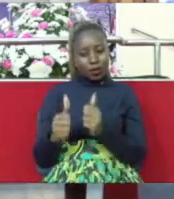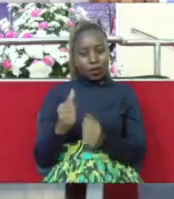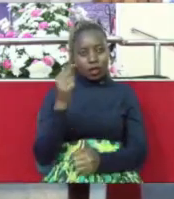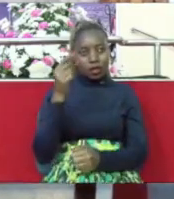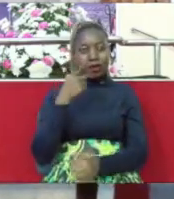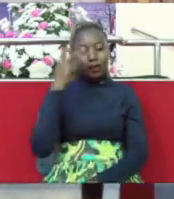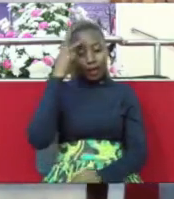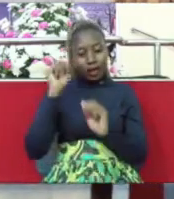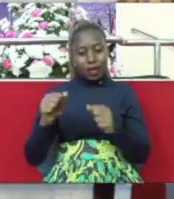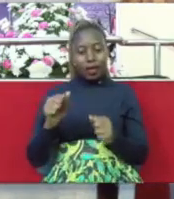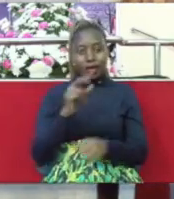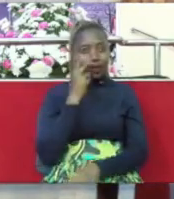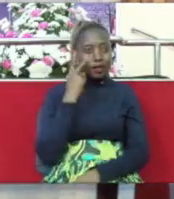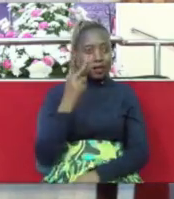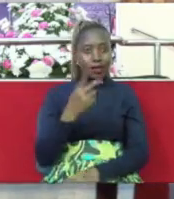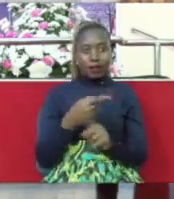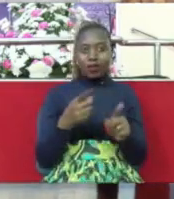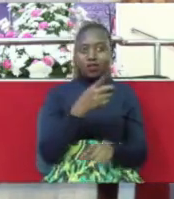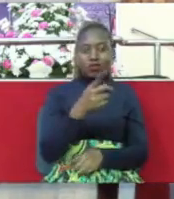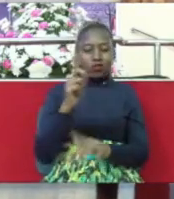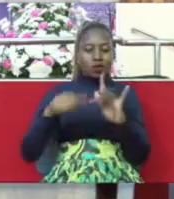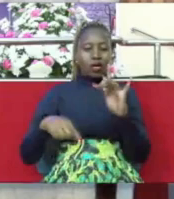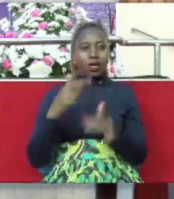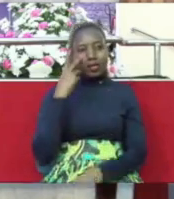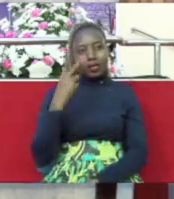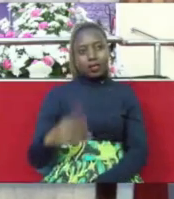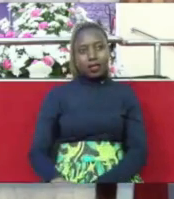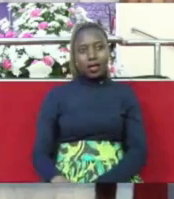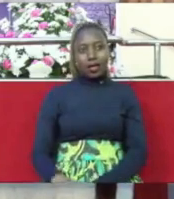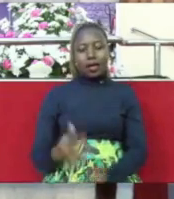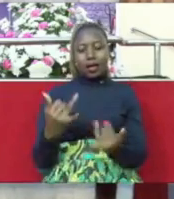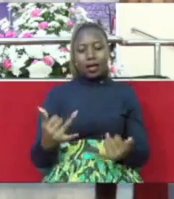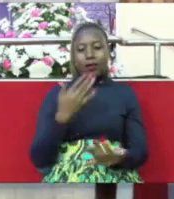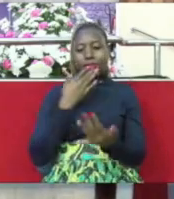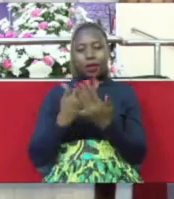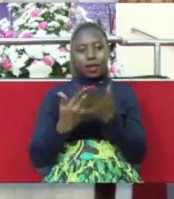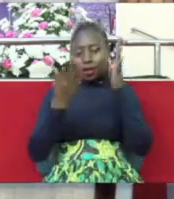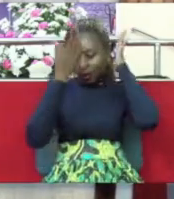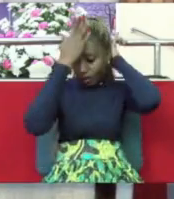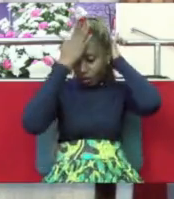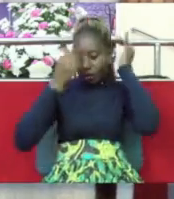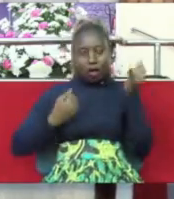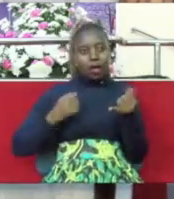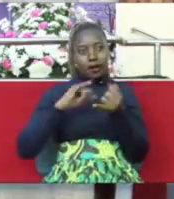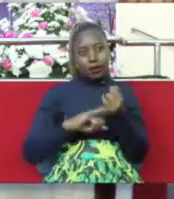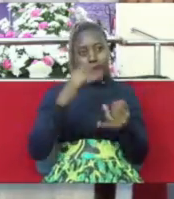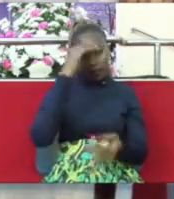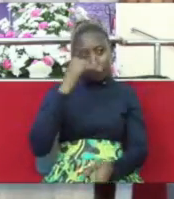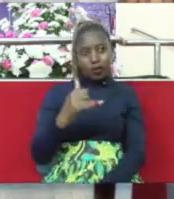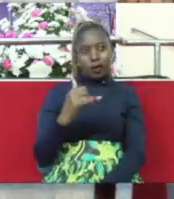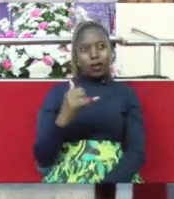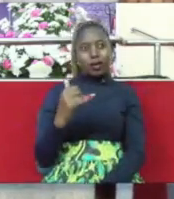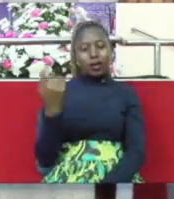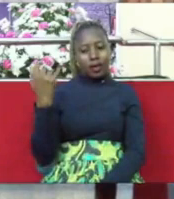na wewe huwezi ona. And so we really really appreciate our bishop and our mom. Kwa hivyo tunawashukuru sana askofu pamoja na mama yetu. Because they have been kwa sababu amekuwa